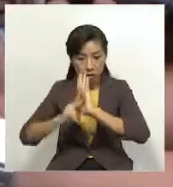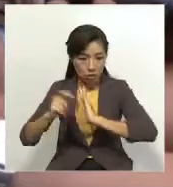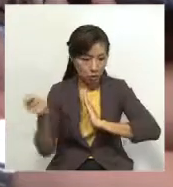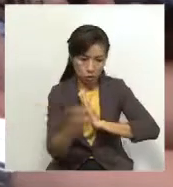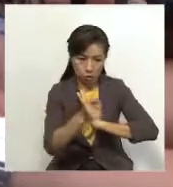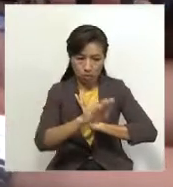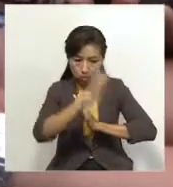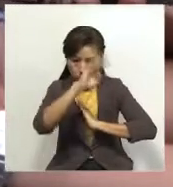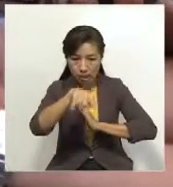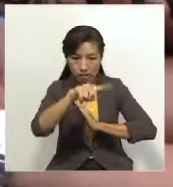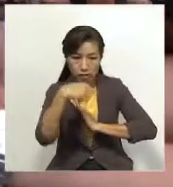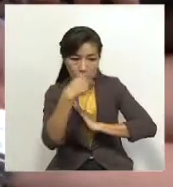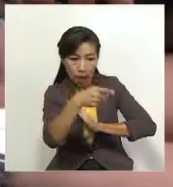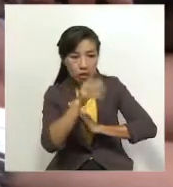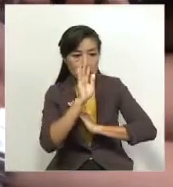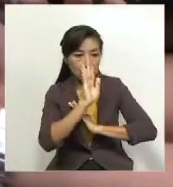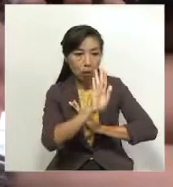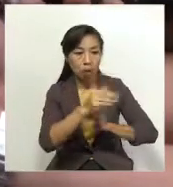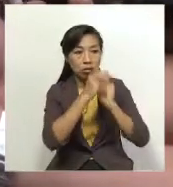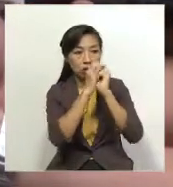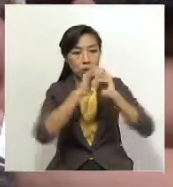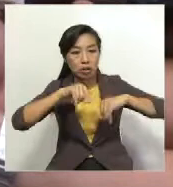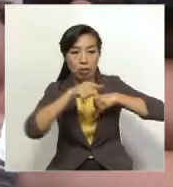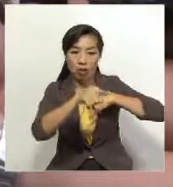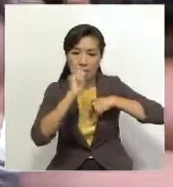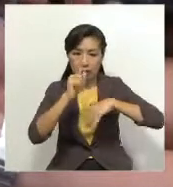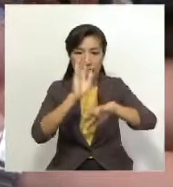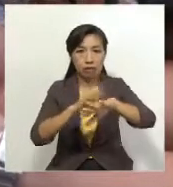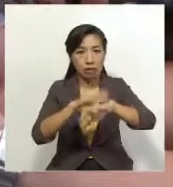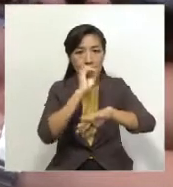ายกับผู้ประกอบการที่เป็นนอมินีของประเทศจีนและไม่เชื่อฟัง